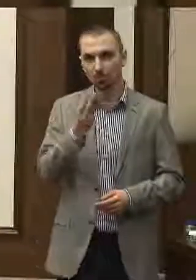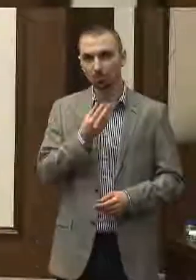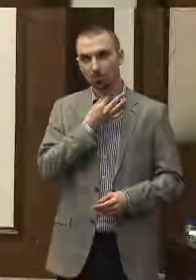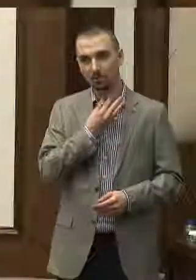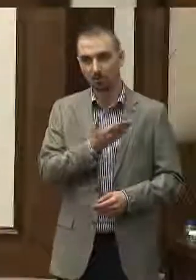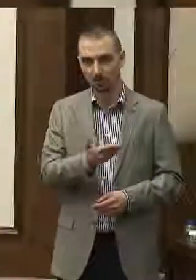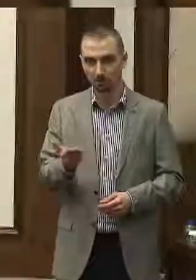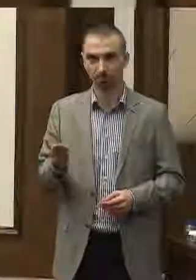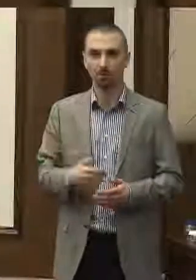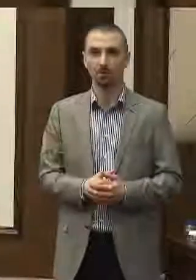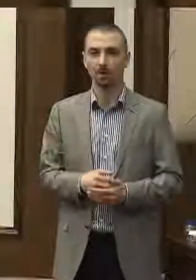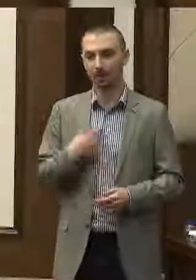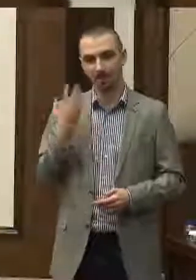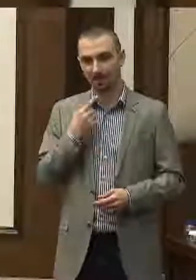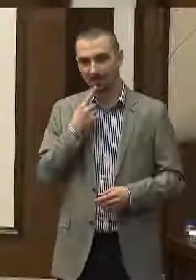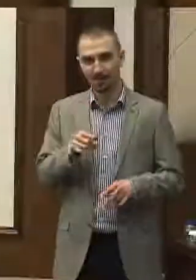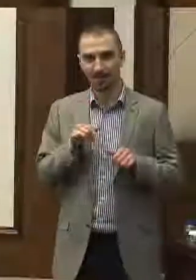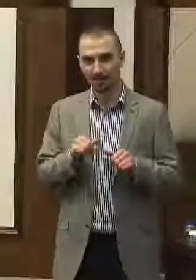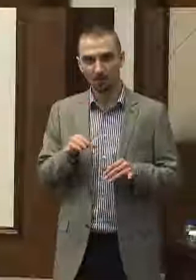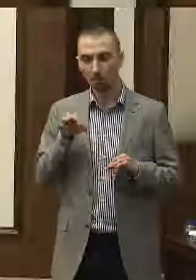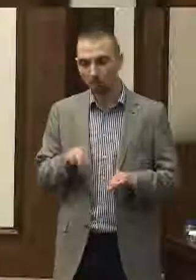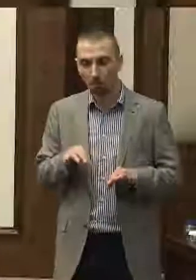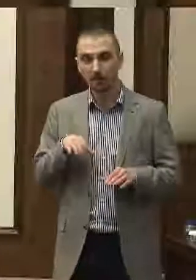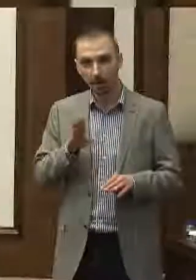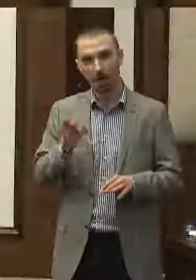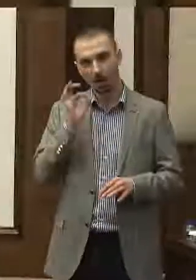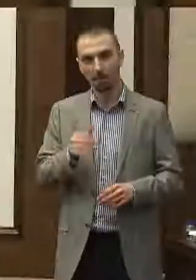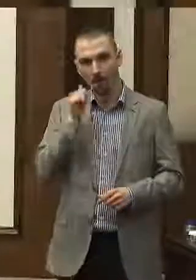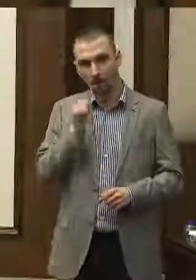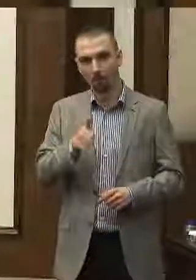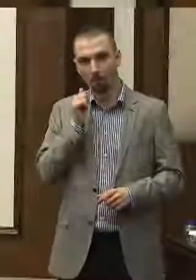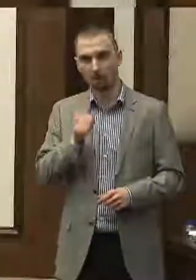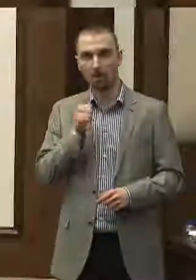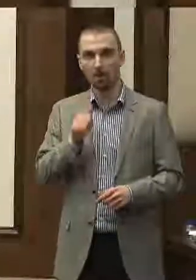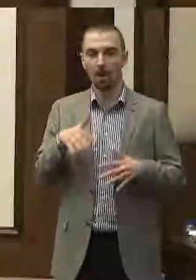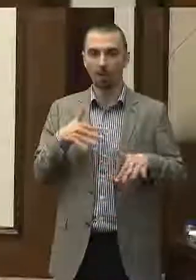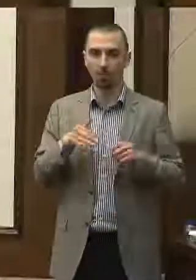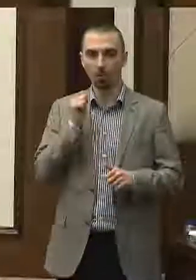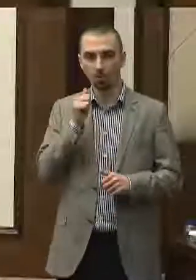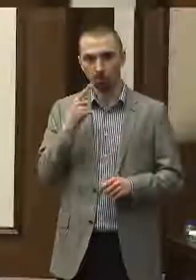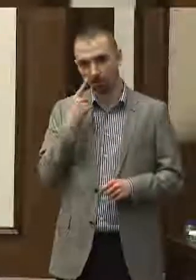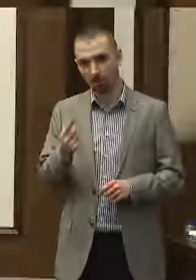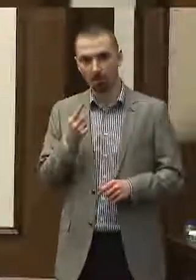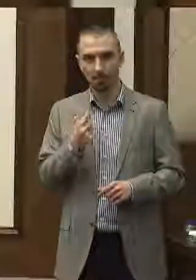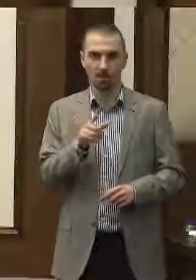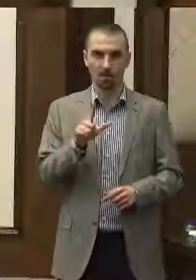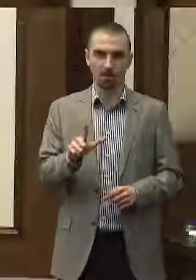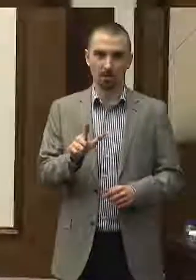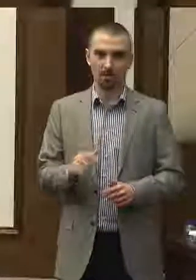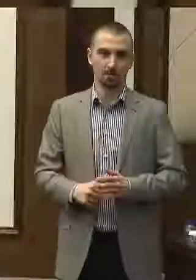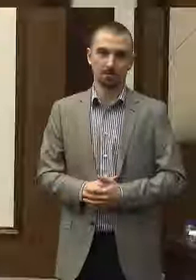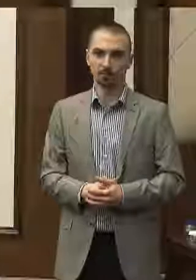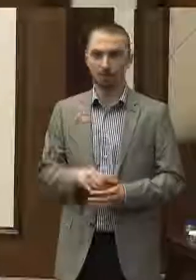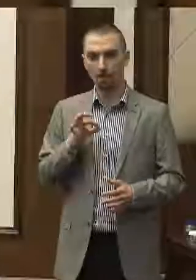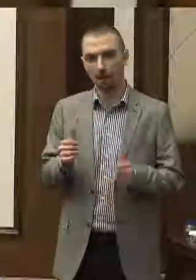teşekkür ediyorum. Dediğim gibi sadece bugün değil, bize her gün Engelliler Günü olarak kutlanması gerekiyor ve onların yanlarında